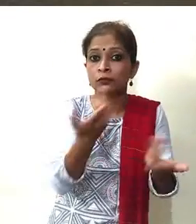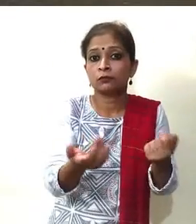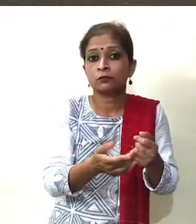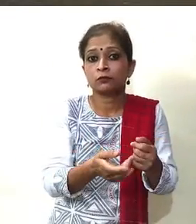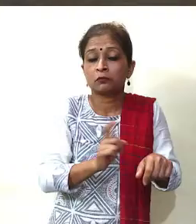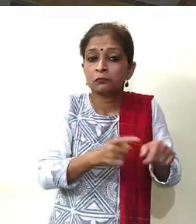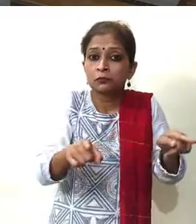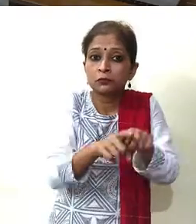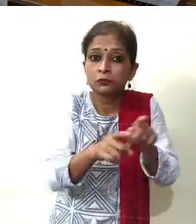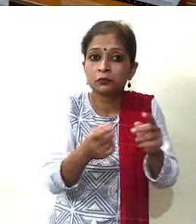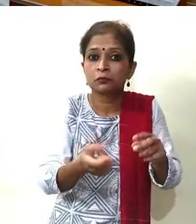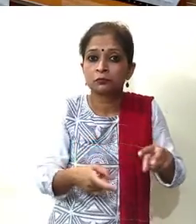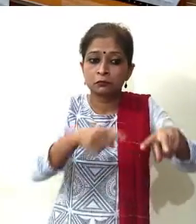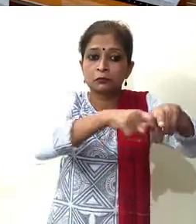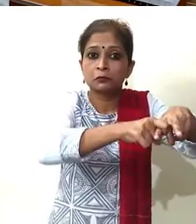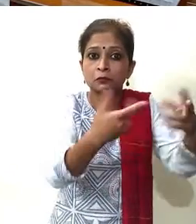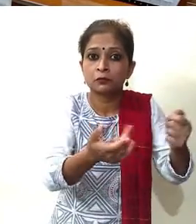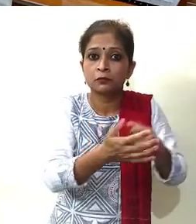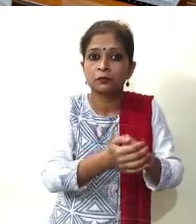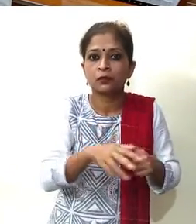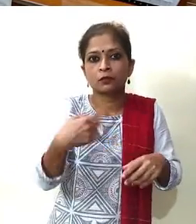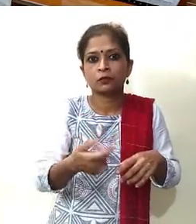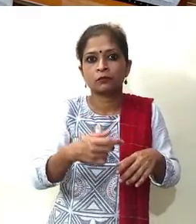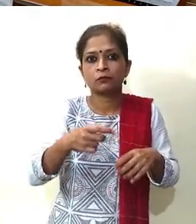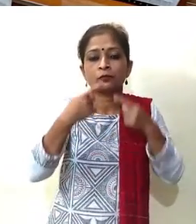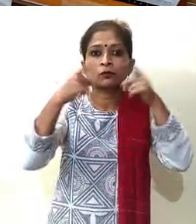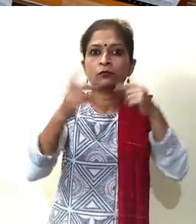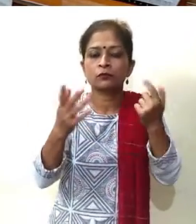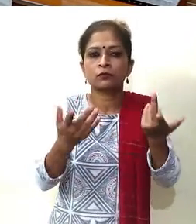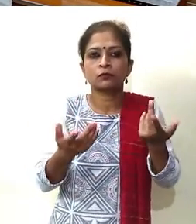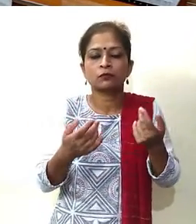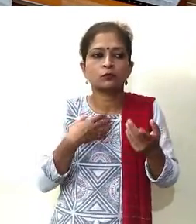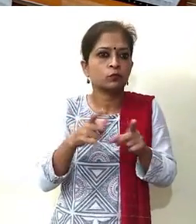एक क्रोकोडाइल अच्छा पैर पकड़ गया उनका। तो सभी चिल्लाने लगे कि अब गया।